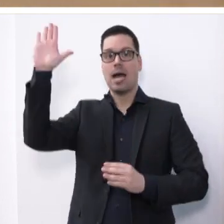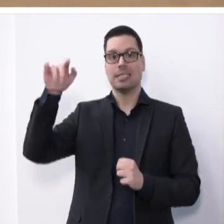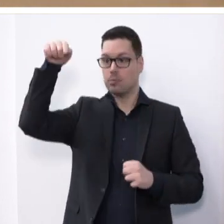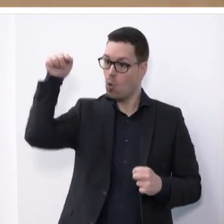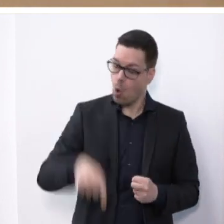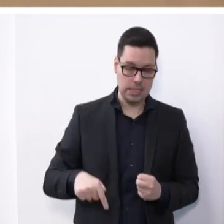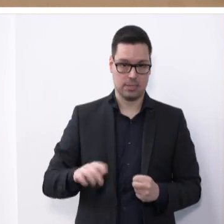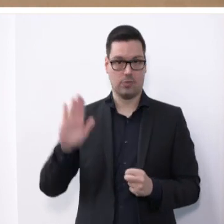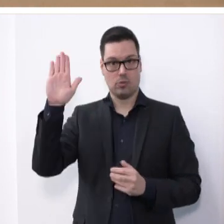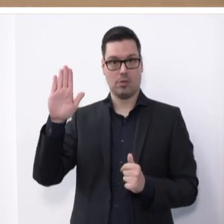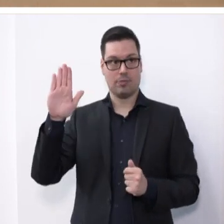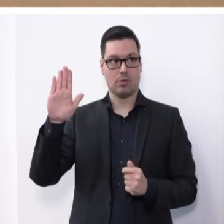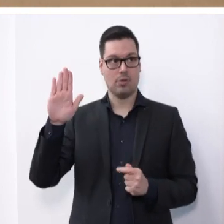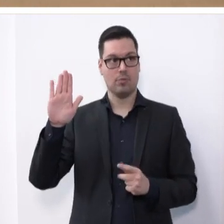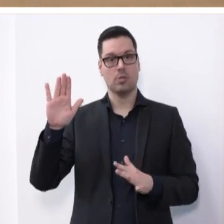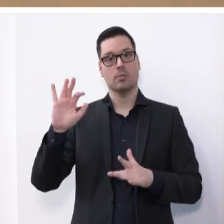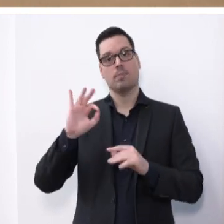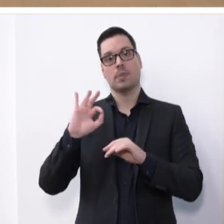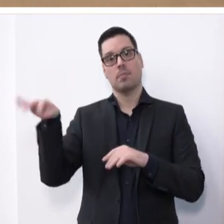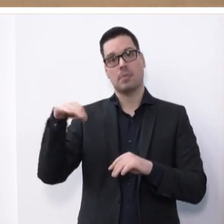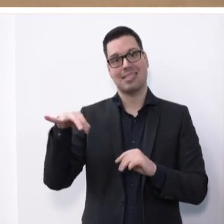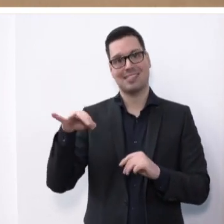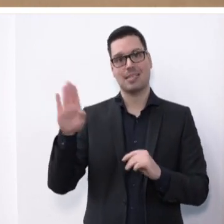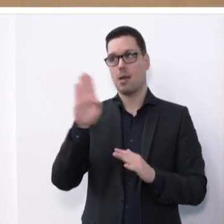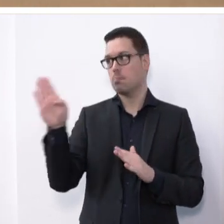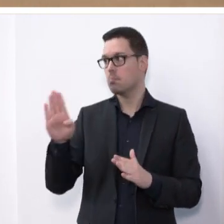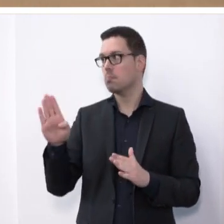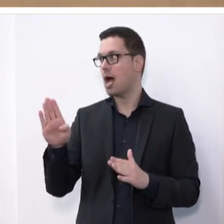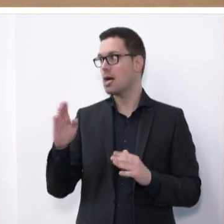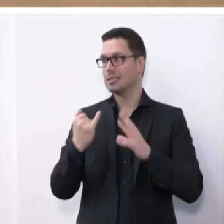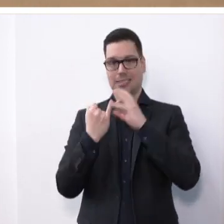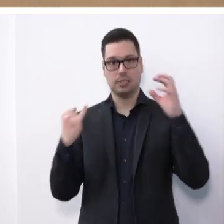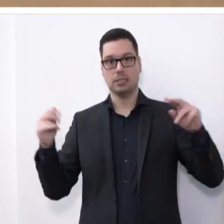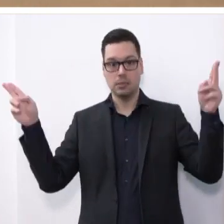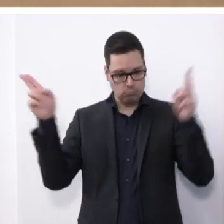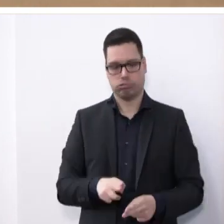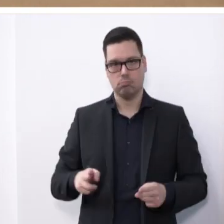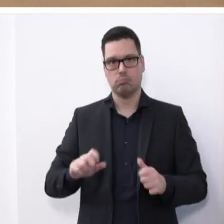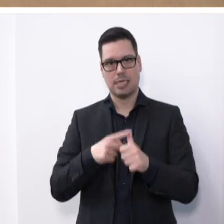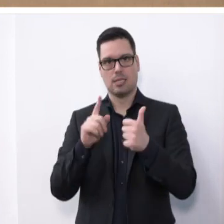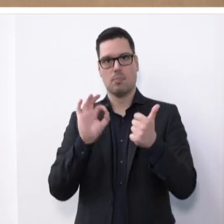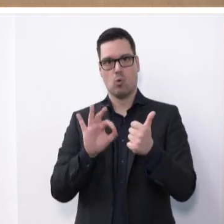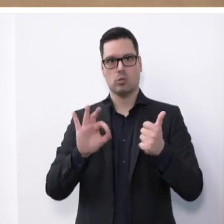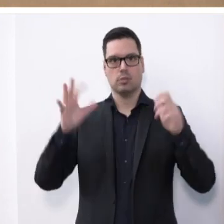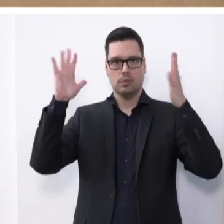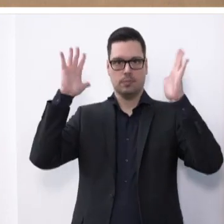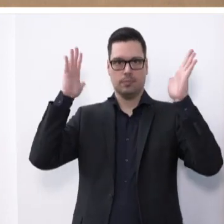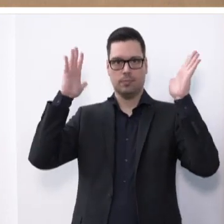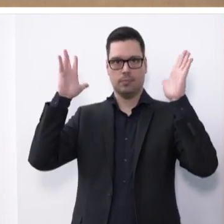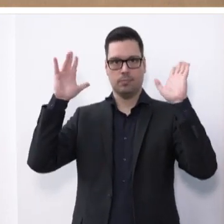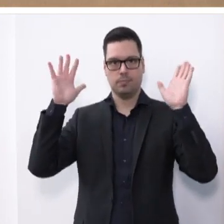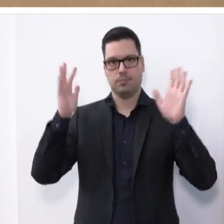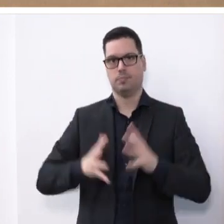die Entwürfe der Minister Barke und Berg macht seinen Beitrag zuur dieindustalisierung dieses Landes erster Punkt und der zweite